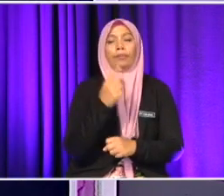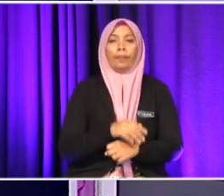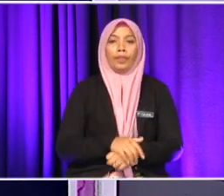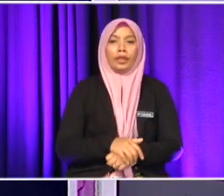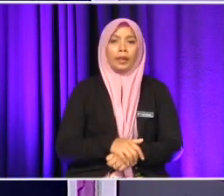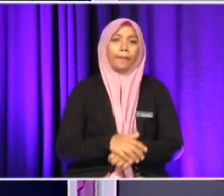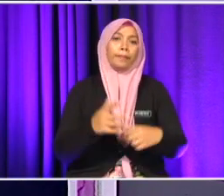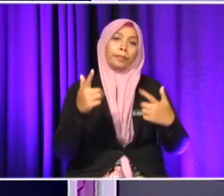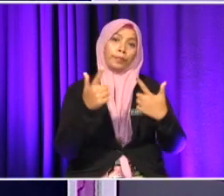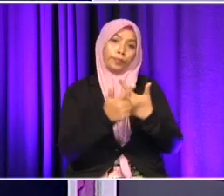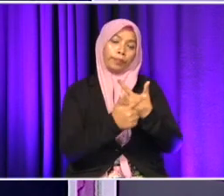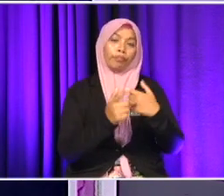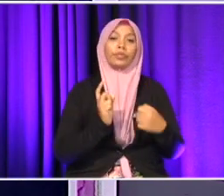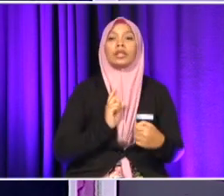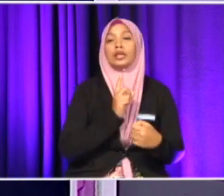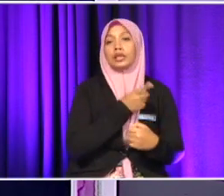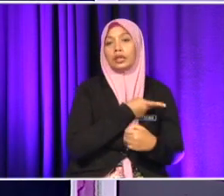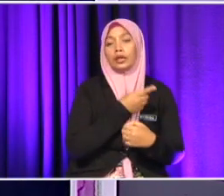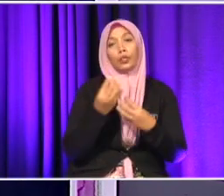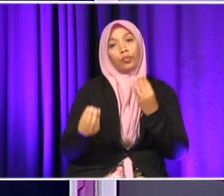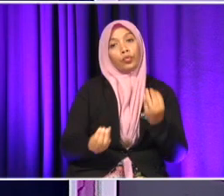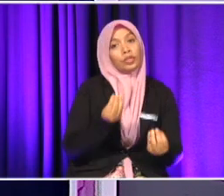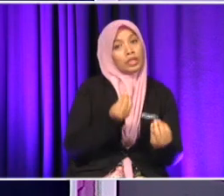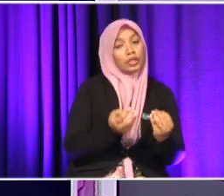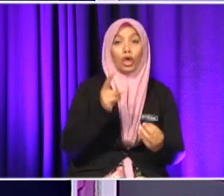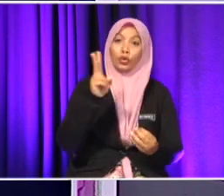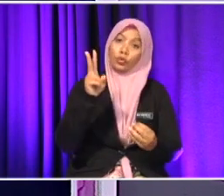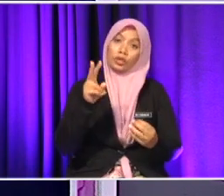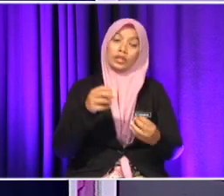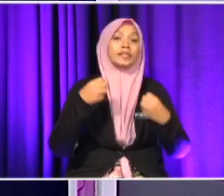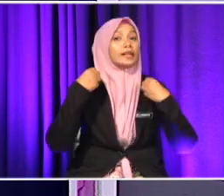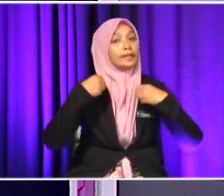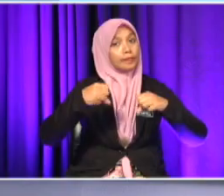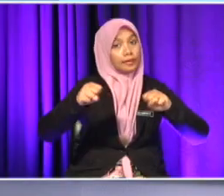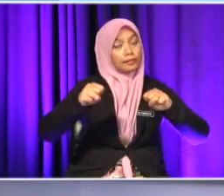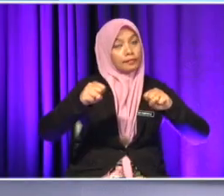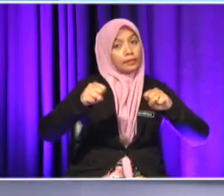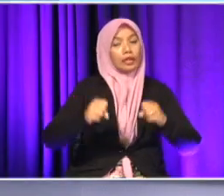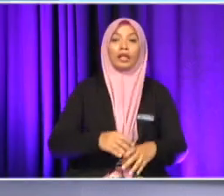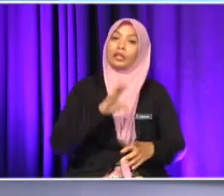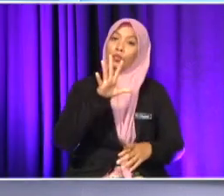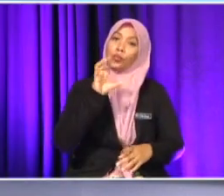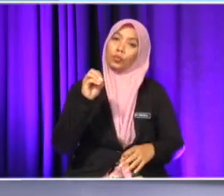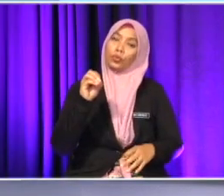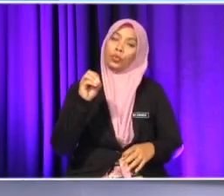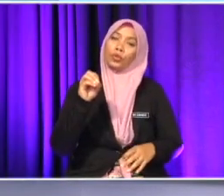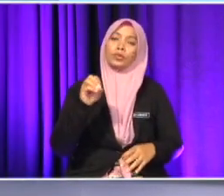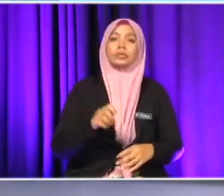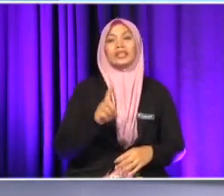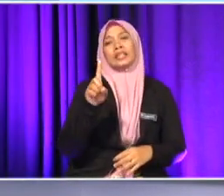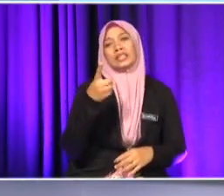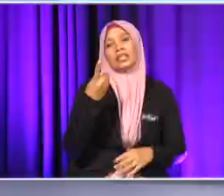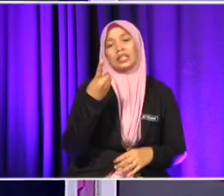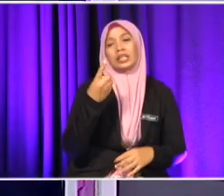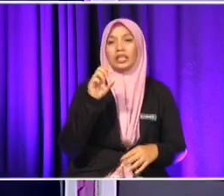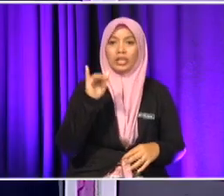Saura atau satu Mungkin dua Syarikat masuk kita jadi mungkin kita di mau pura itu saja pasaran kita yang